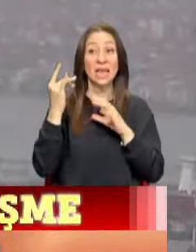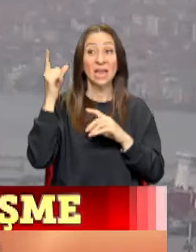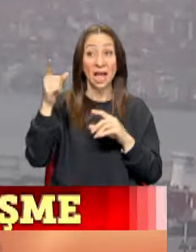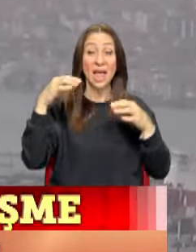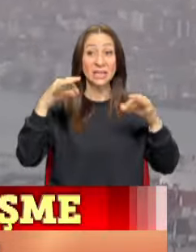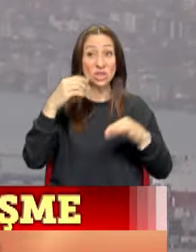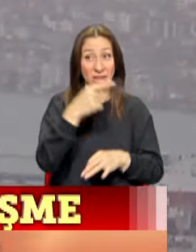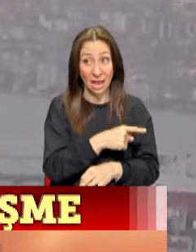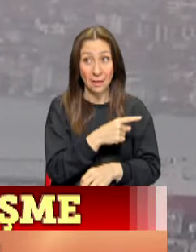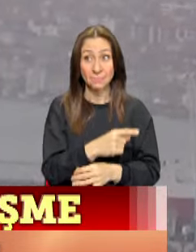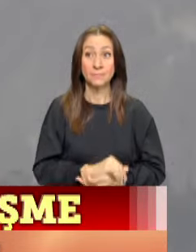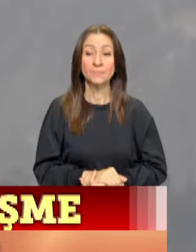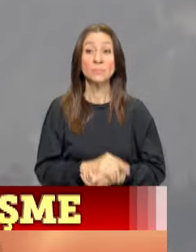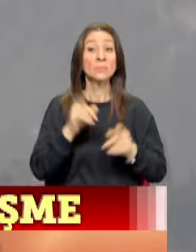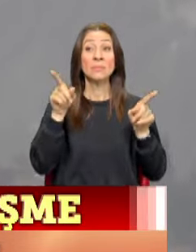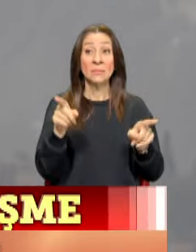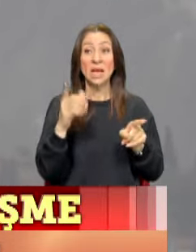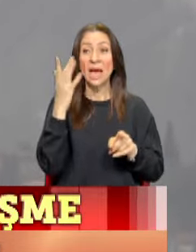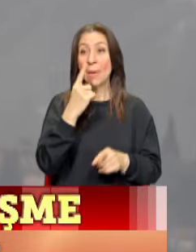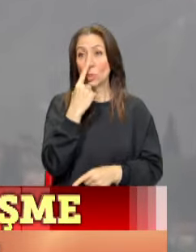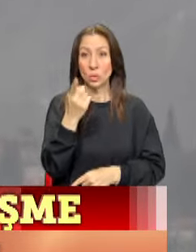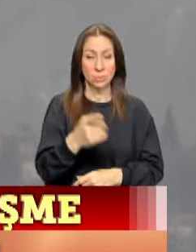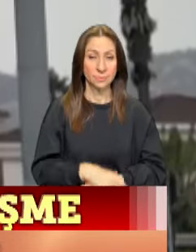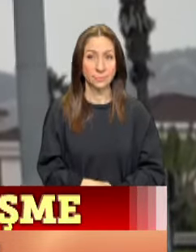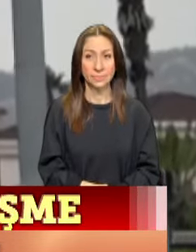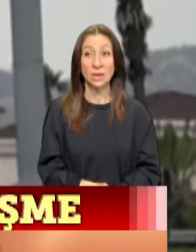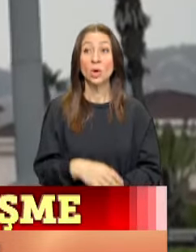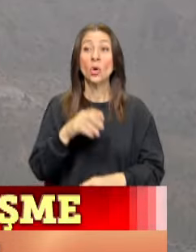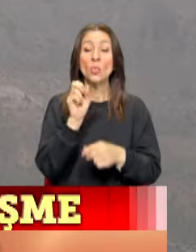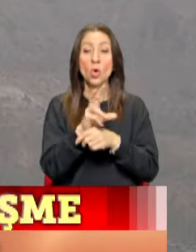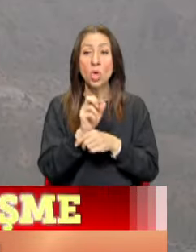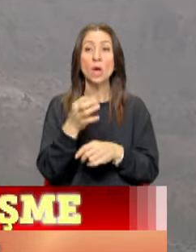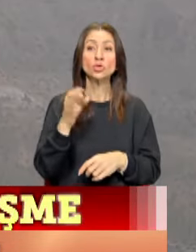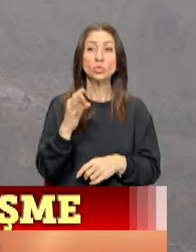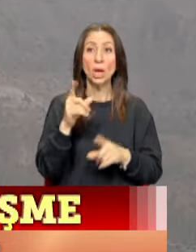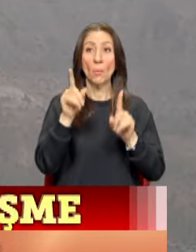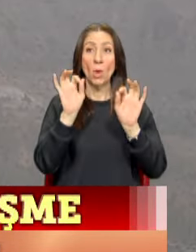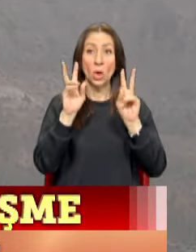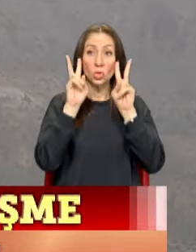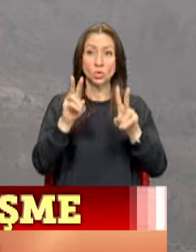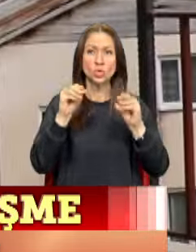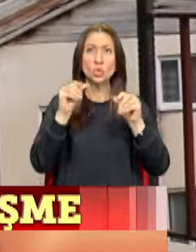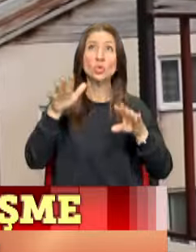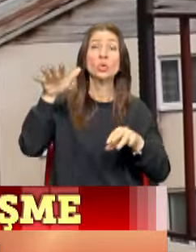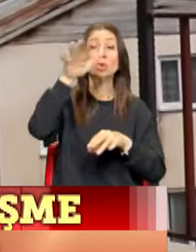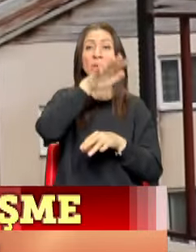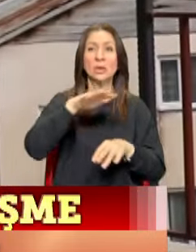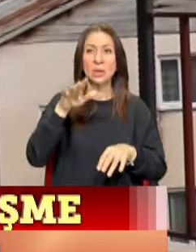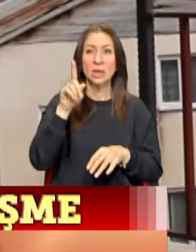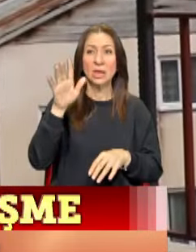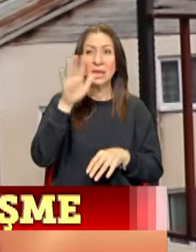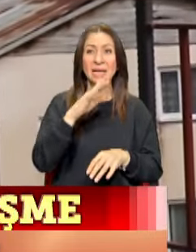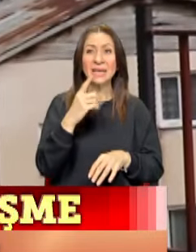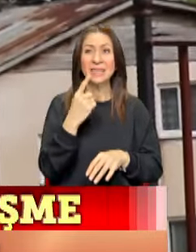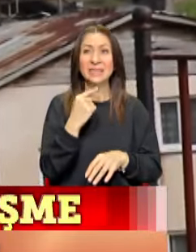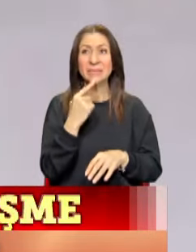Tekirdağ'da, Eskişehir'de. Burası da Karabük. Muğla ve Gümüşhane'de de böyle görüntülendi tozlu gökyüzü. Gökyüzünün